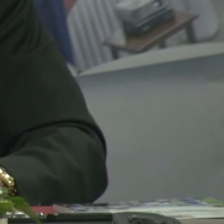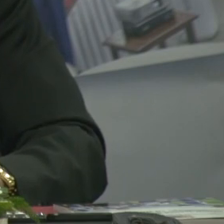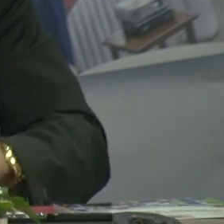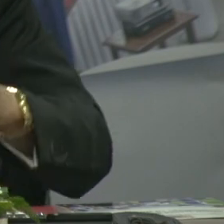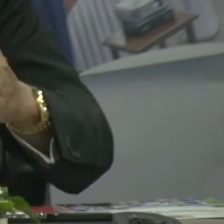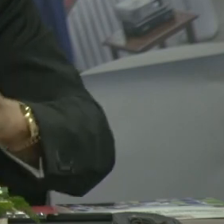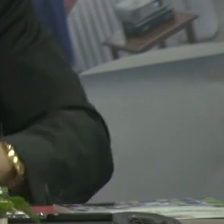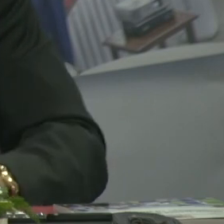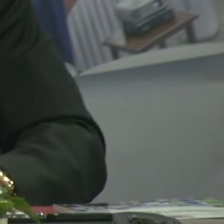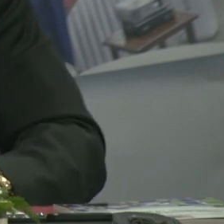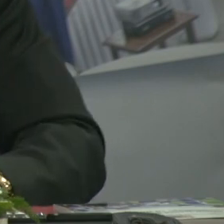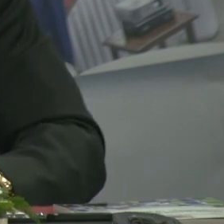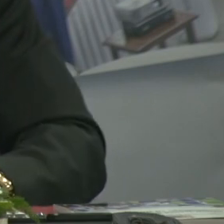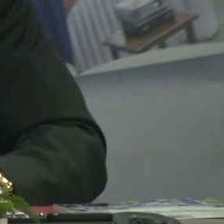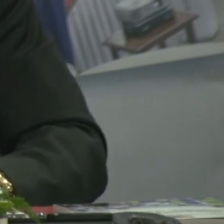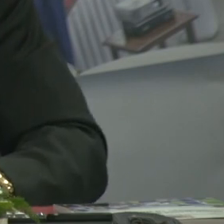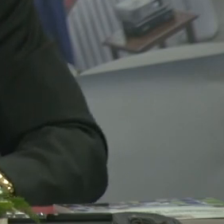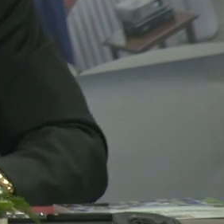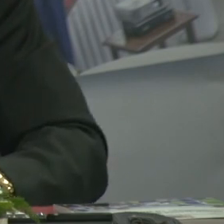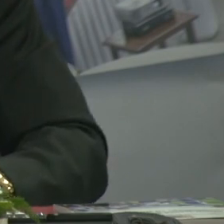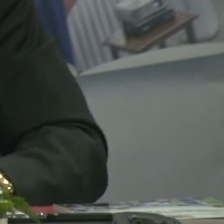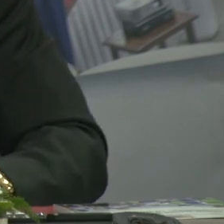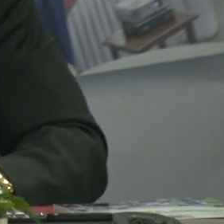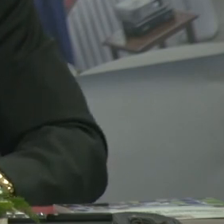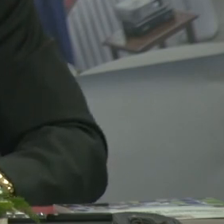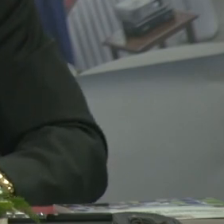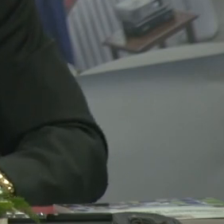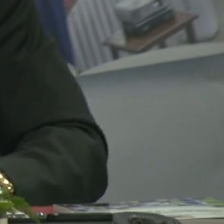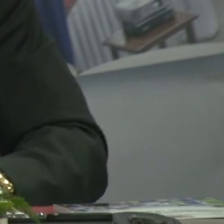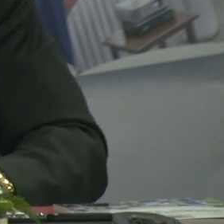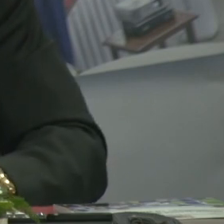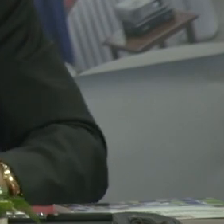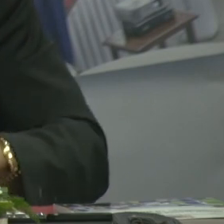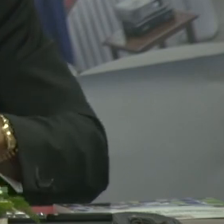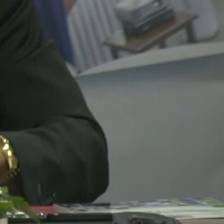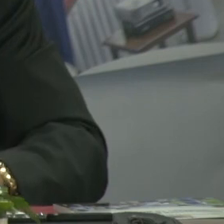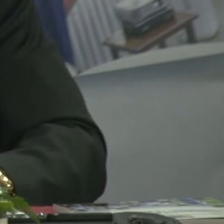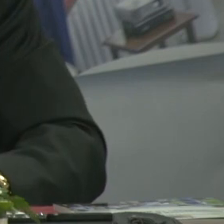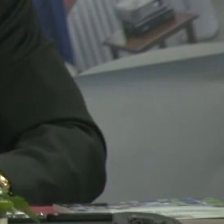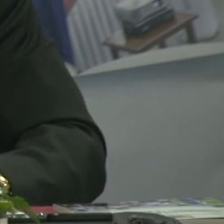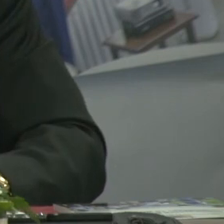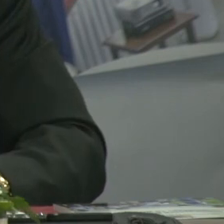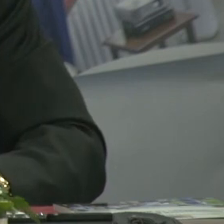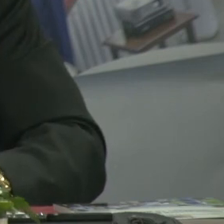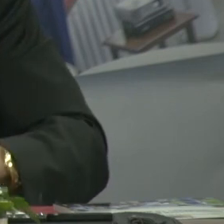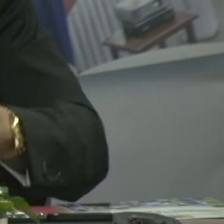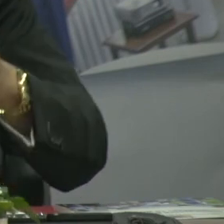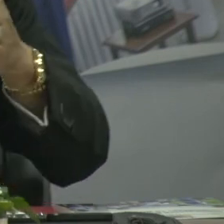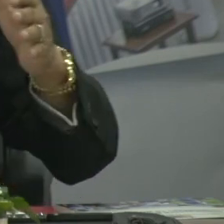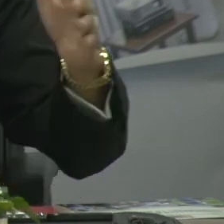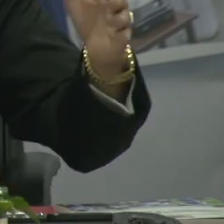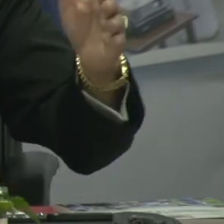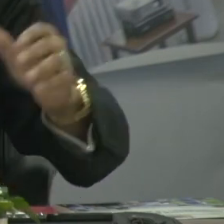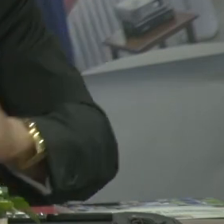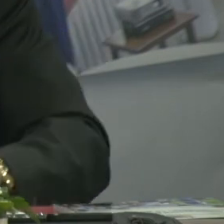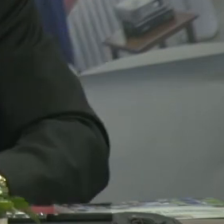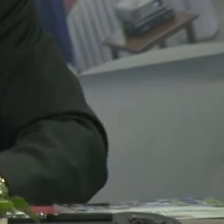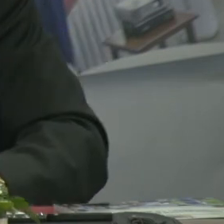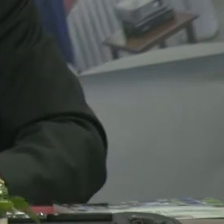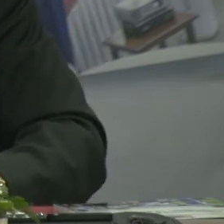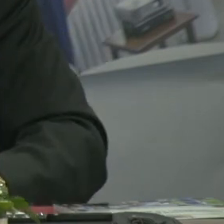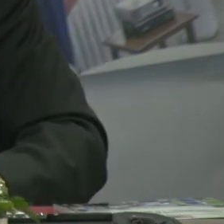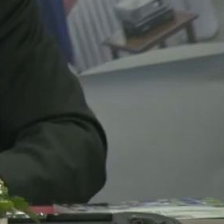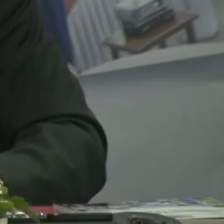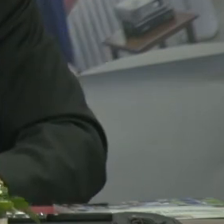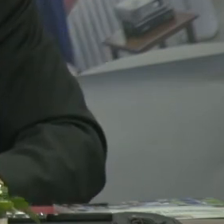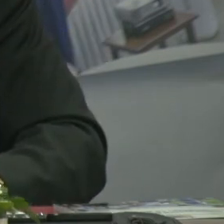gaan moeten creëren dat de samenleving en in het binnenland en die familie getroffen zijn naar die locatie schade die